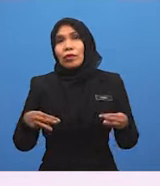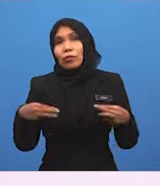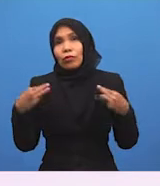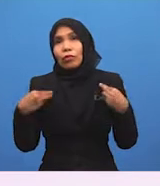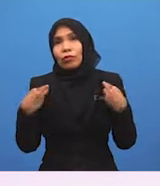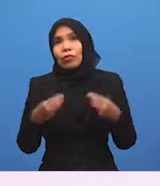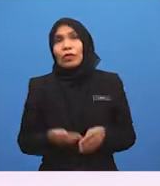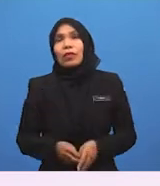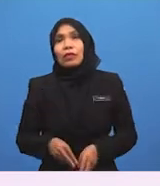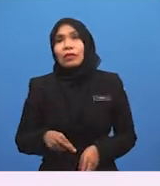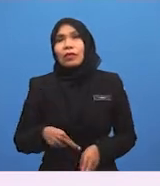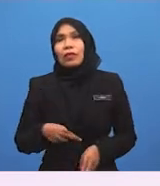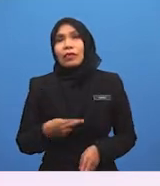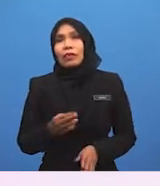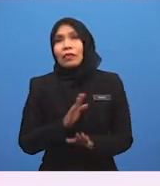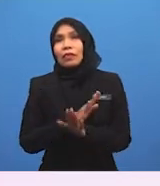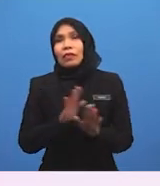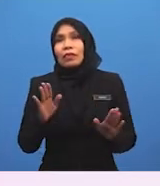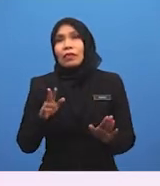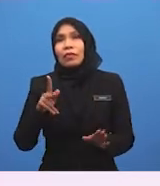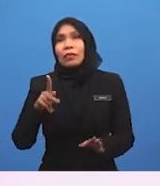rasa tidak puas hati jiran.